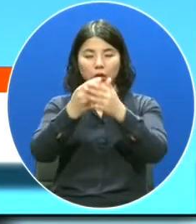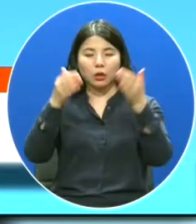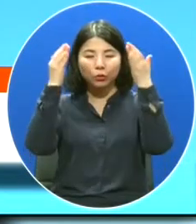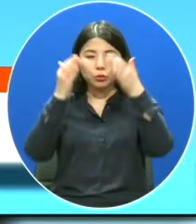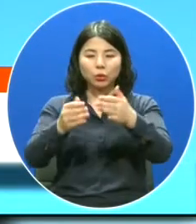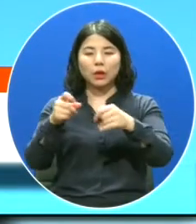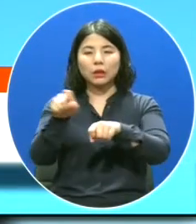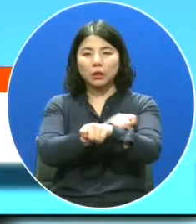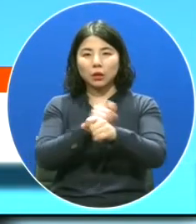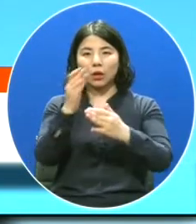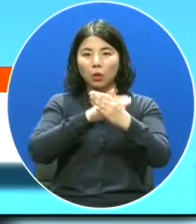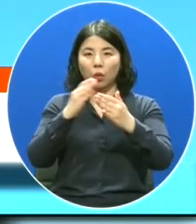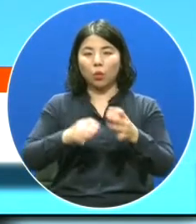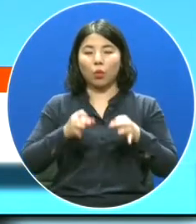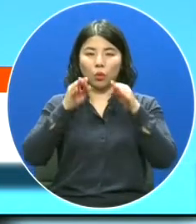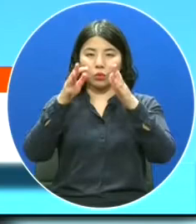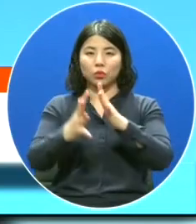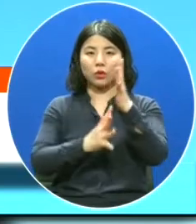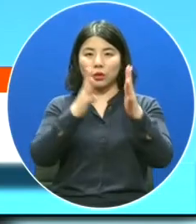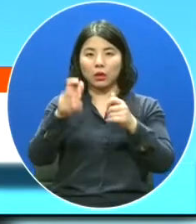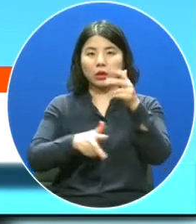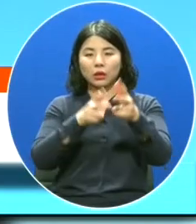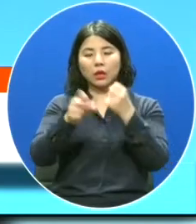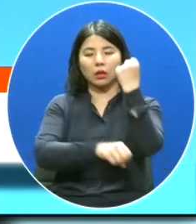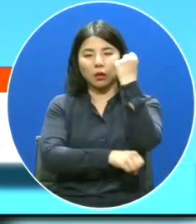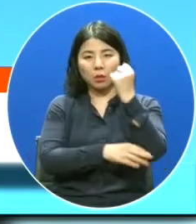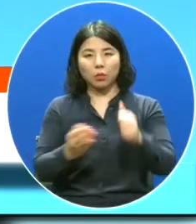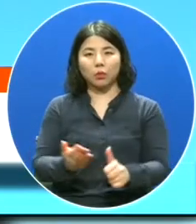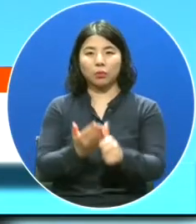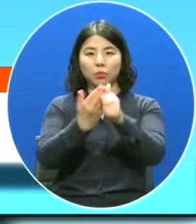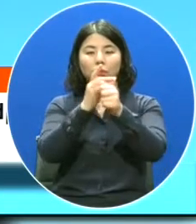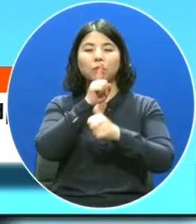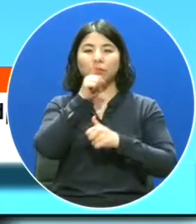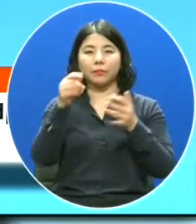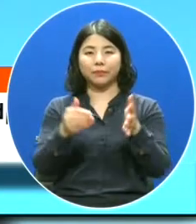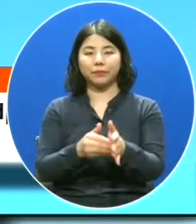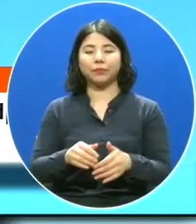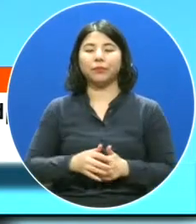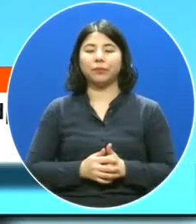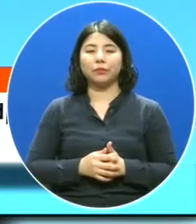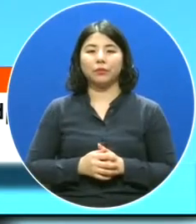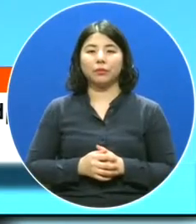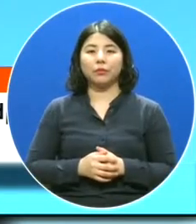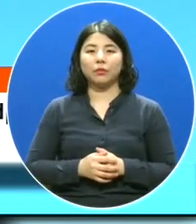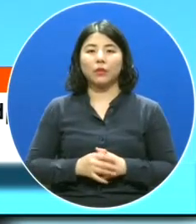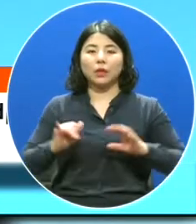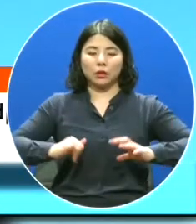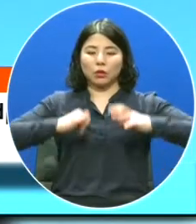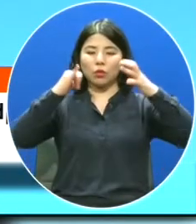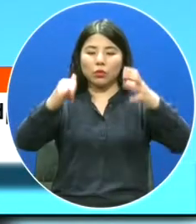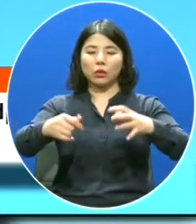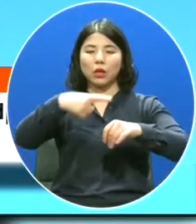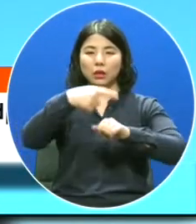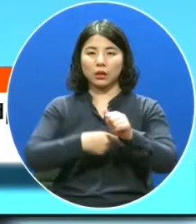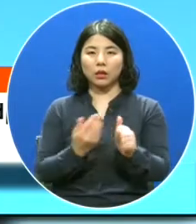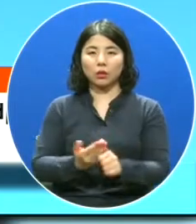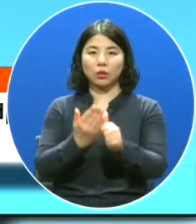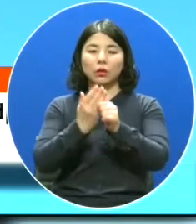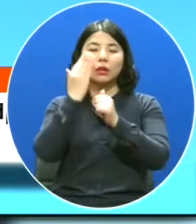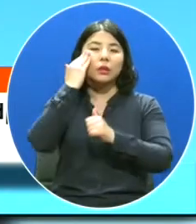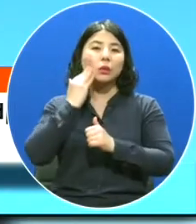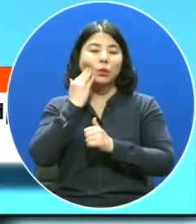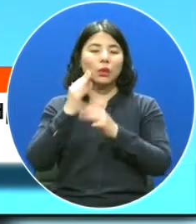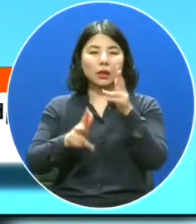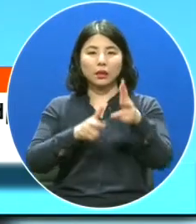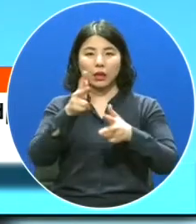두고 특히 공공투자로 녹색 산업 성장 기반을 마련해야 한다고 촉구했는데요. 전 세계 친환경